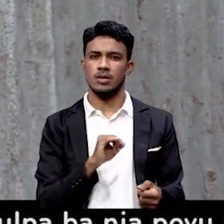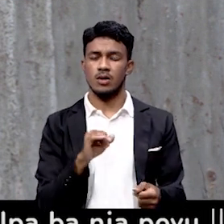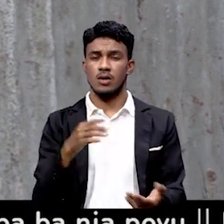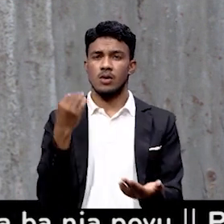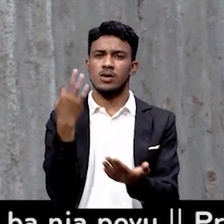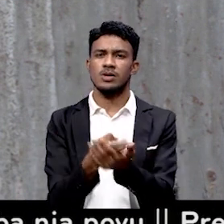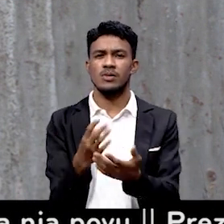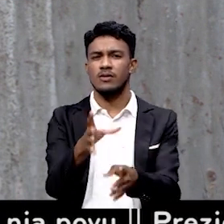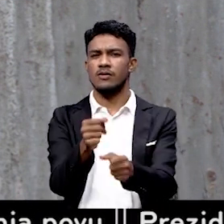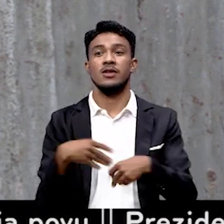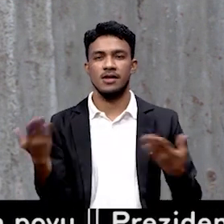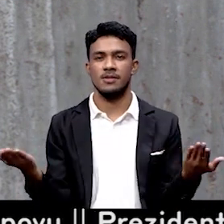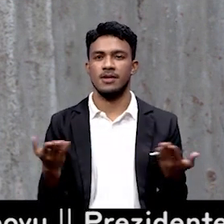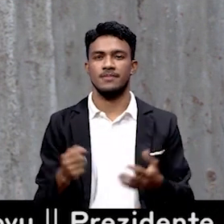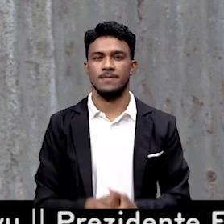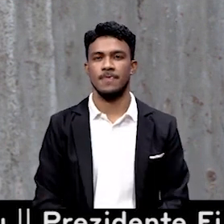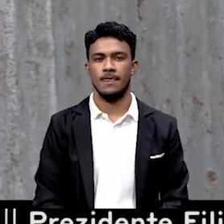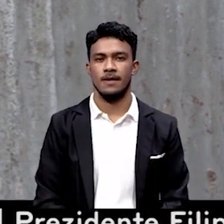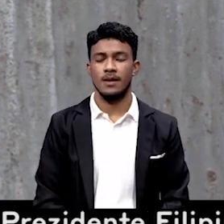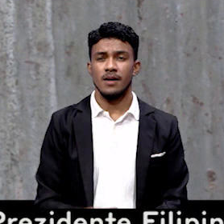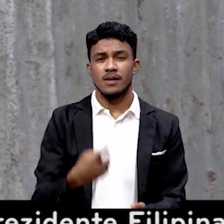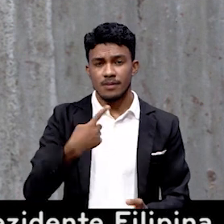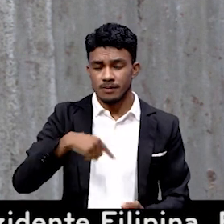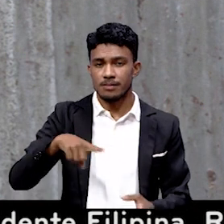neve kita ba de bega